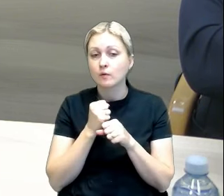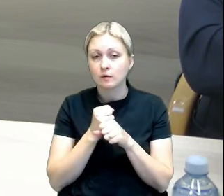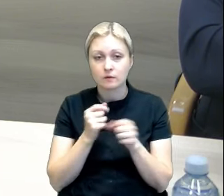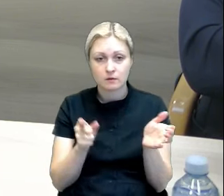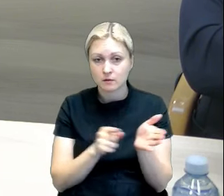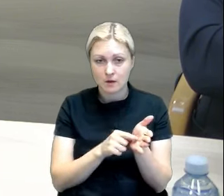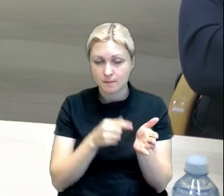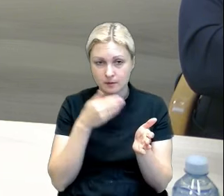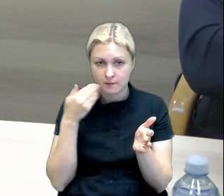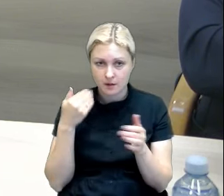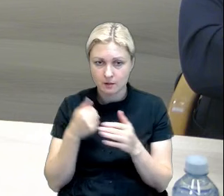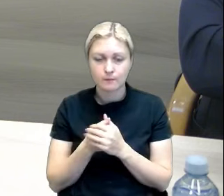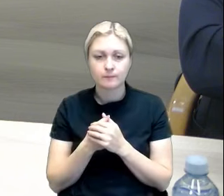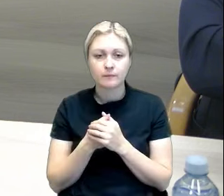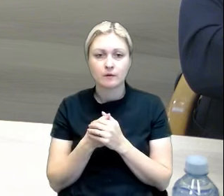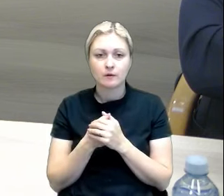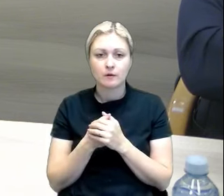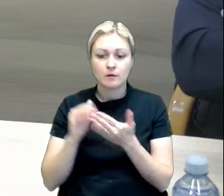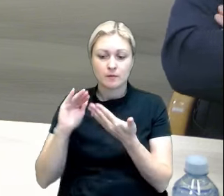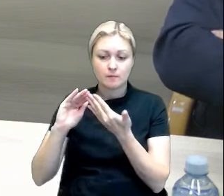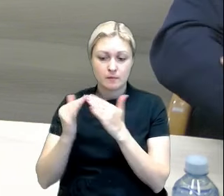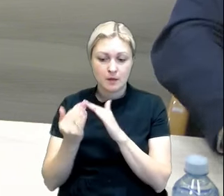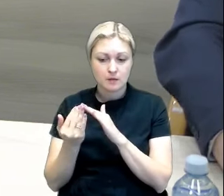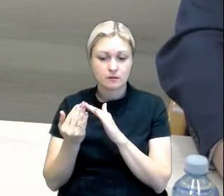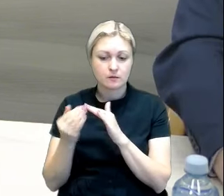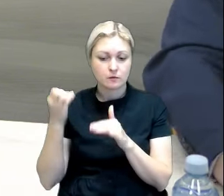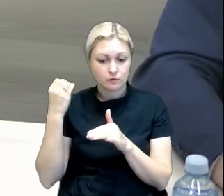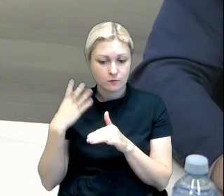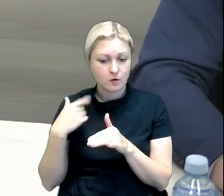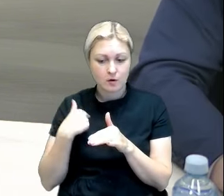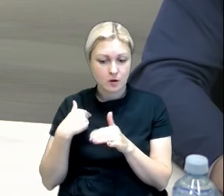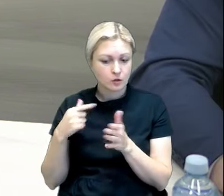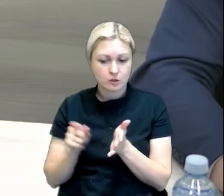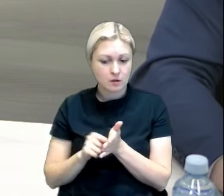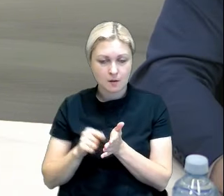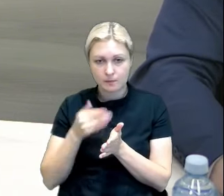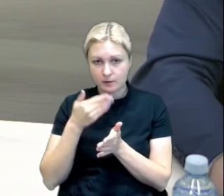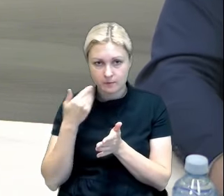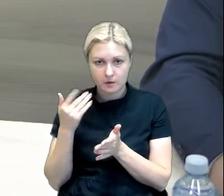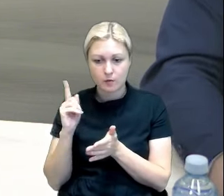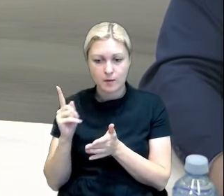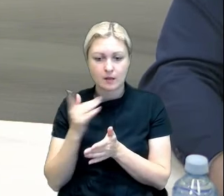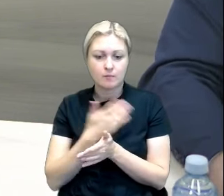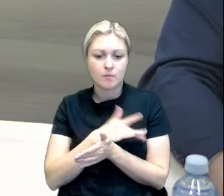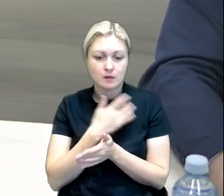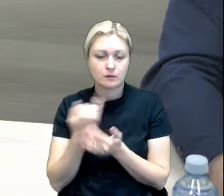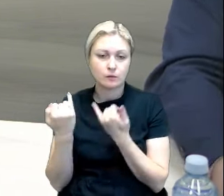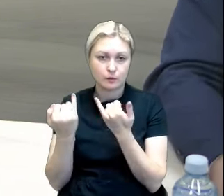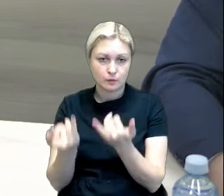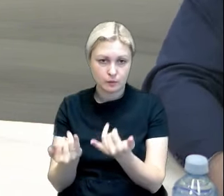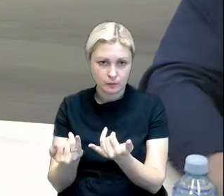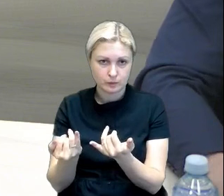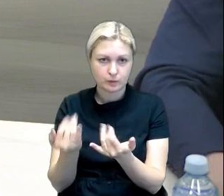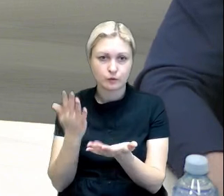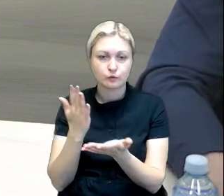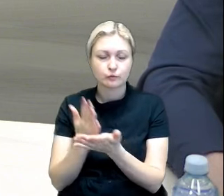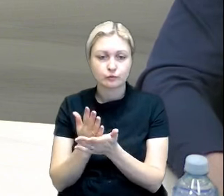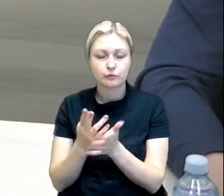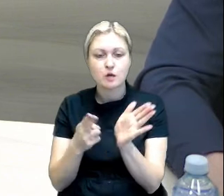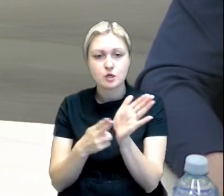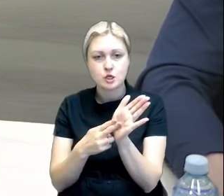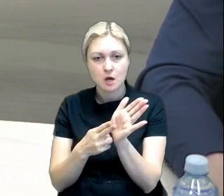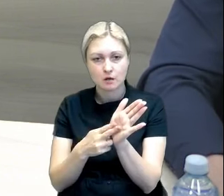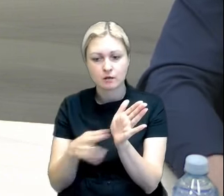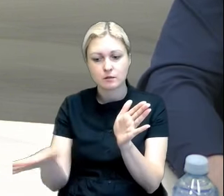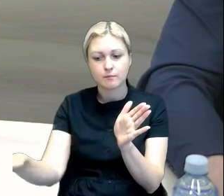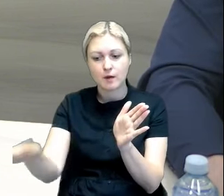miestas imasi suvokdamas tą neprivalomumą šitos paslaugos užtikrinimui tai yra tam tikras ženklas miesto bendruomenei